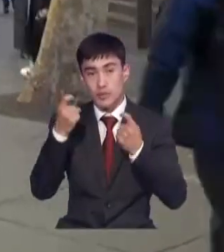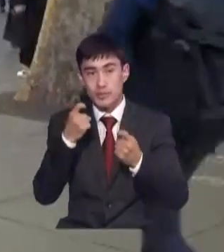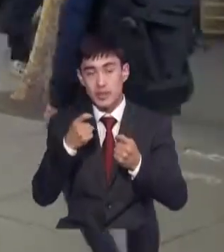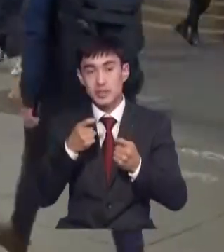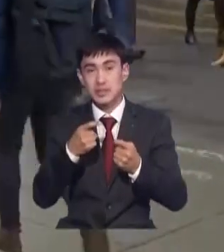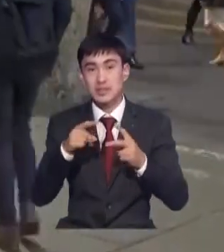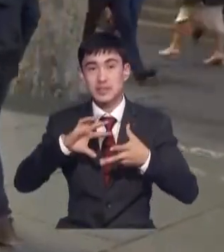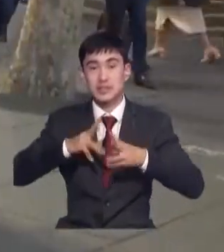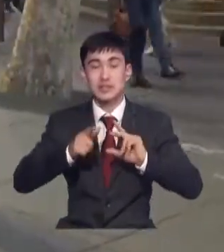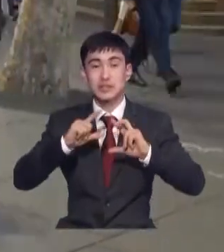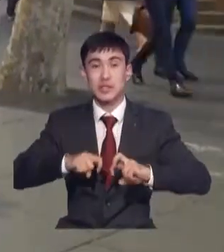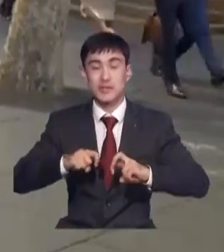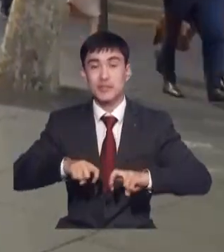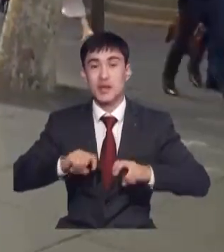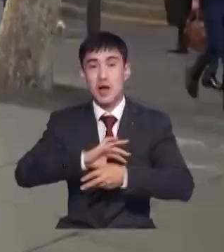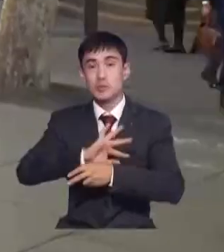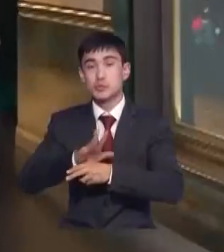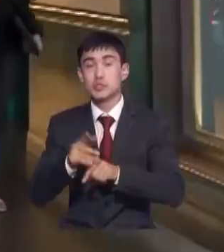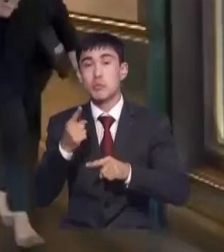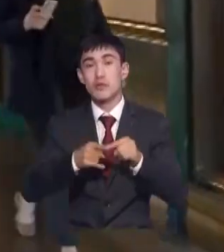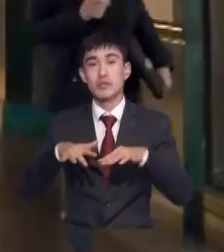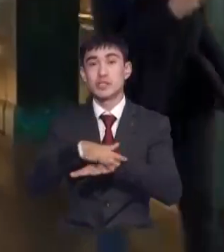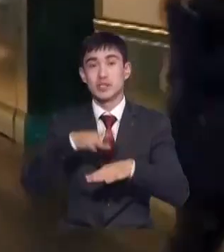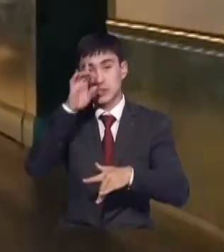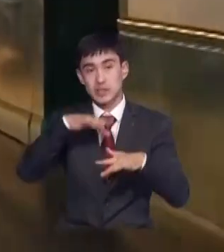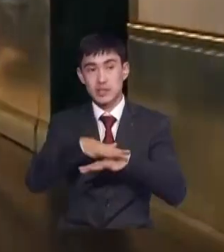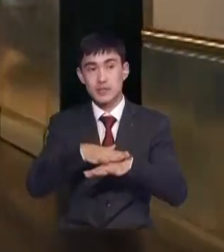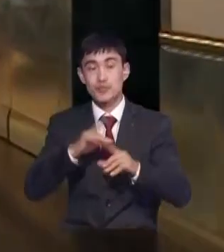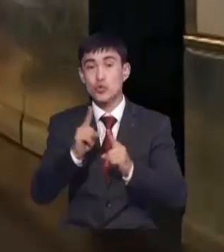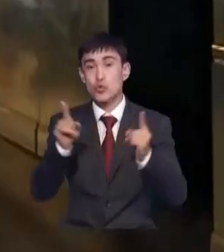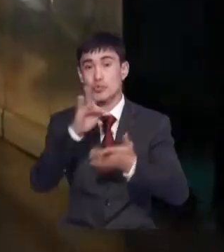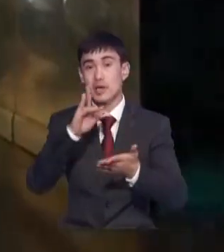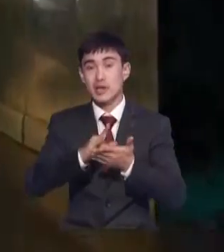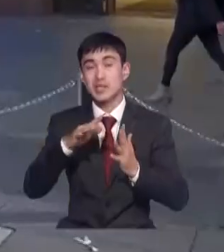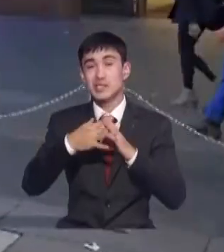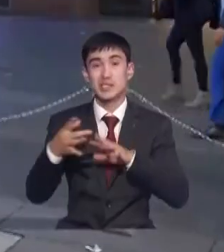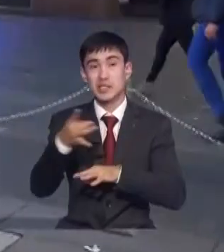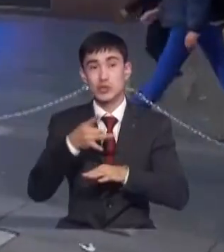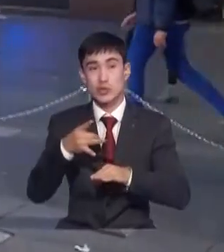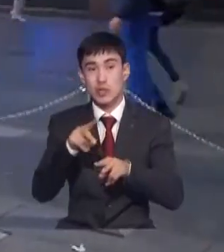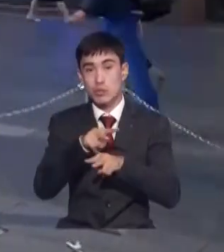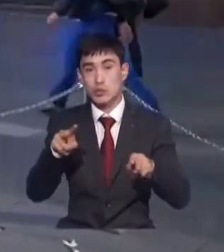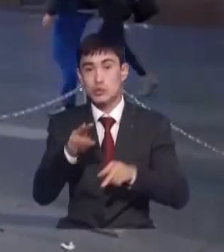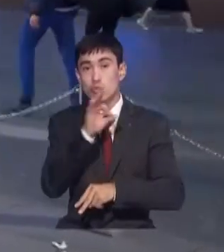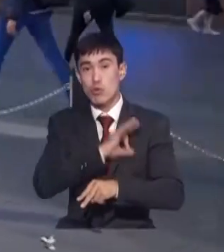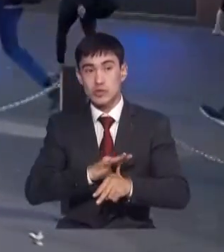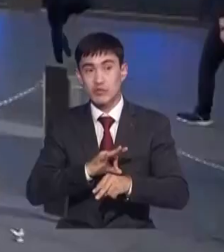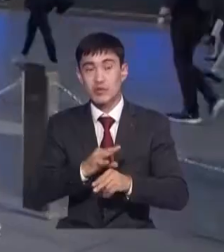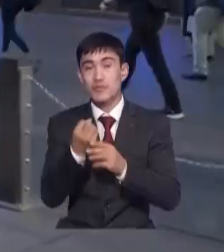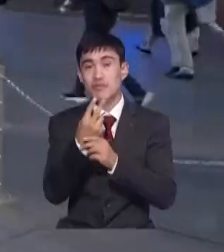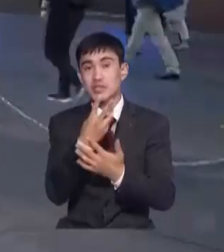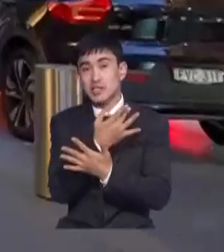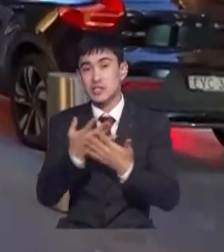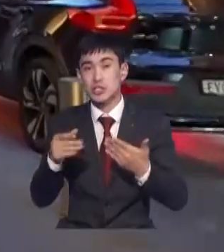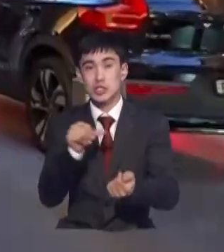результатам исследования, которое охватывает примерно половину населения страны, в крупных городах и сельских регионах наблюдается использование 12